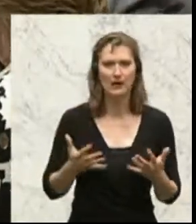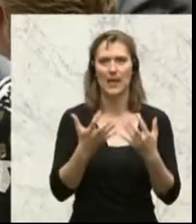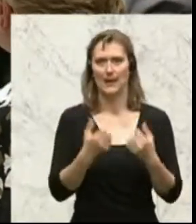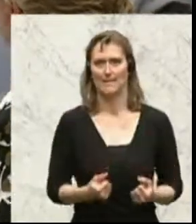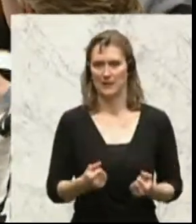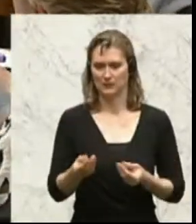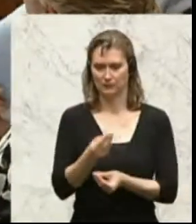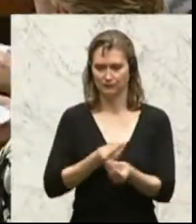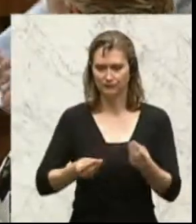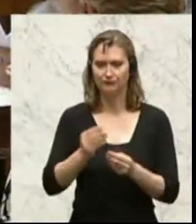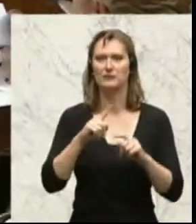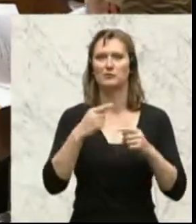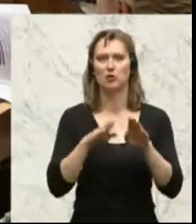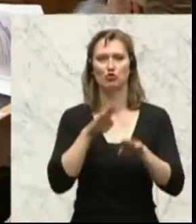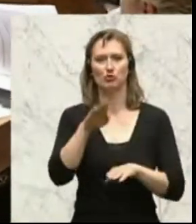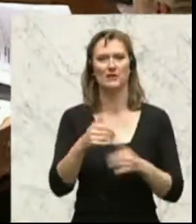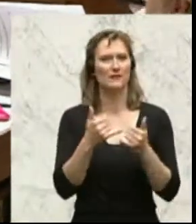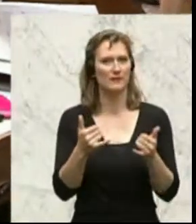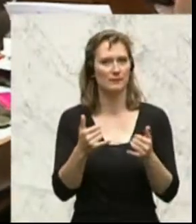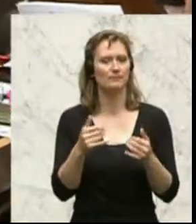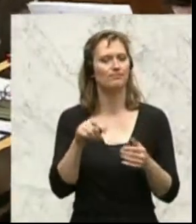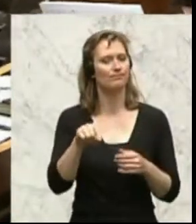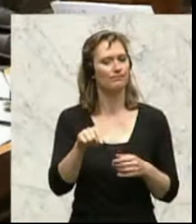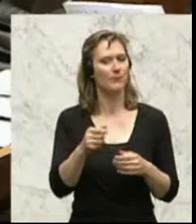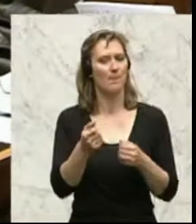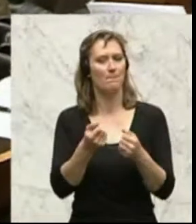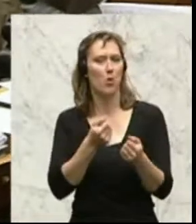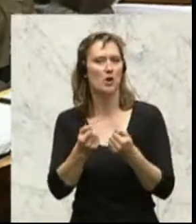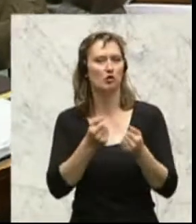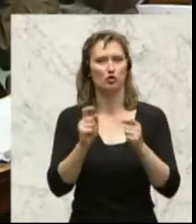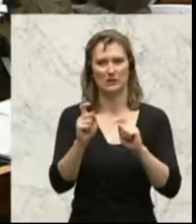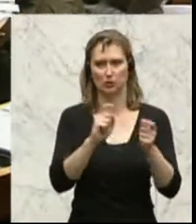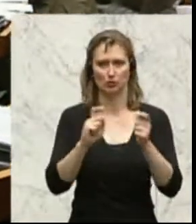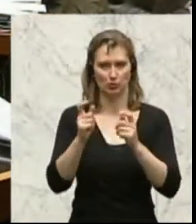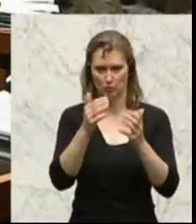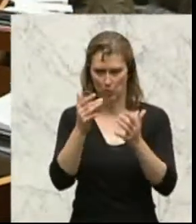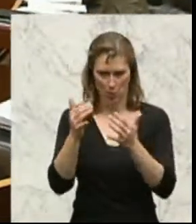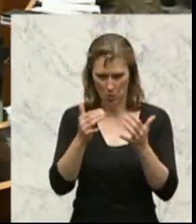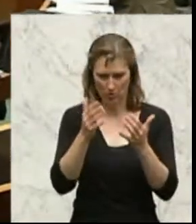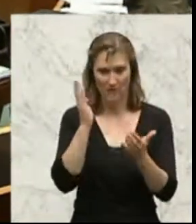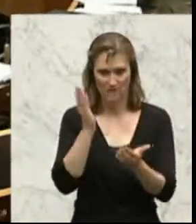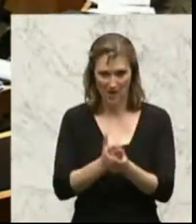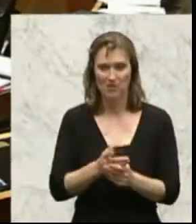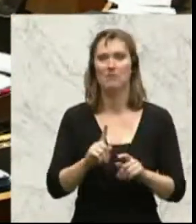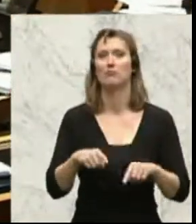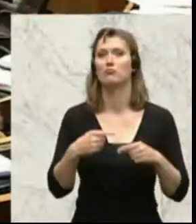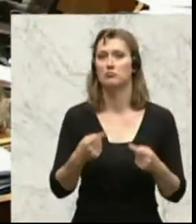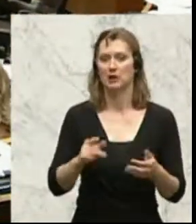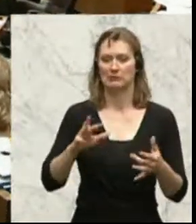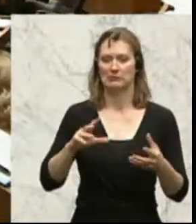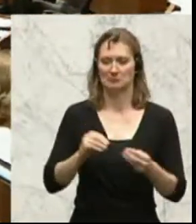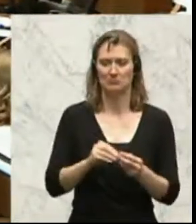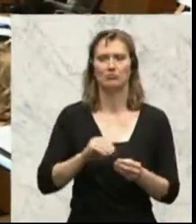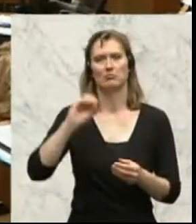in einem Schritt auch politisch diskutiert, gewürdigt und letztlich zu einem Entwurf gemacht. Zur